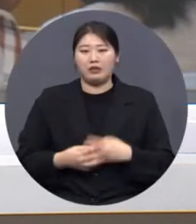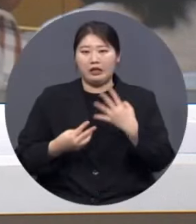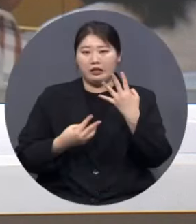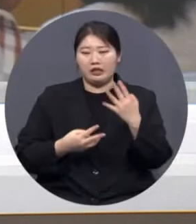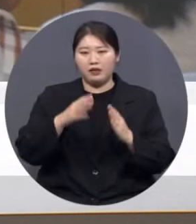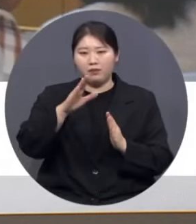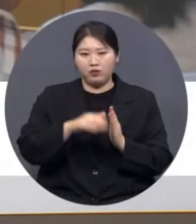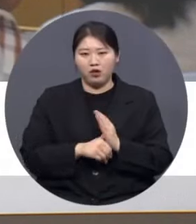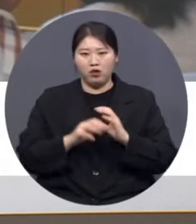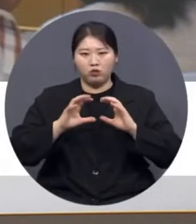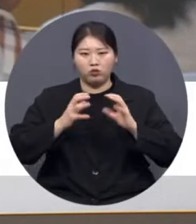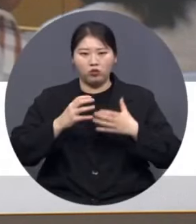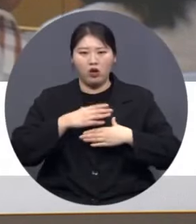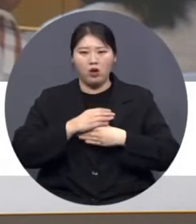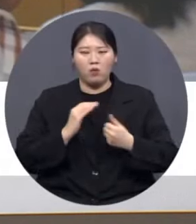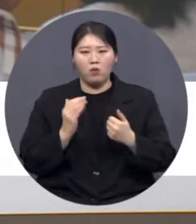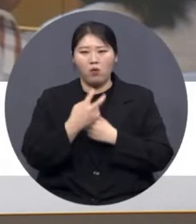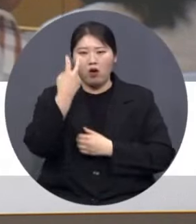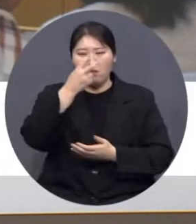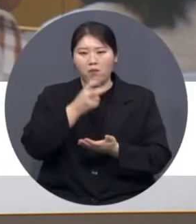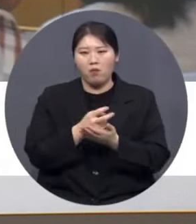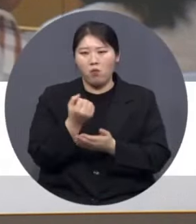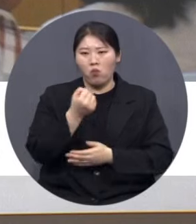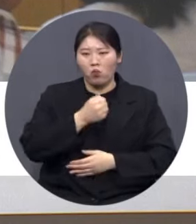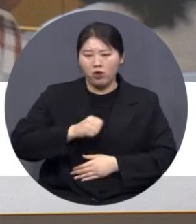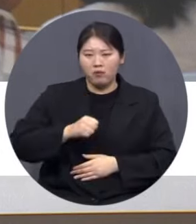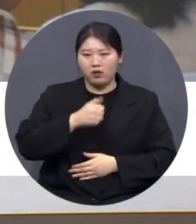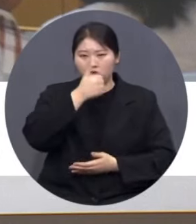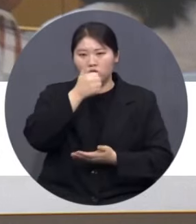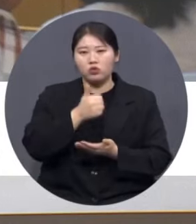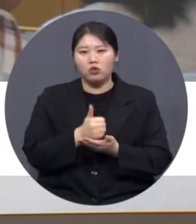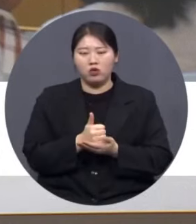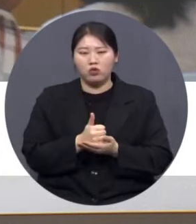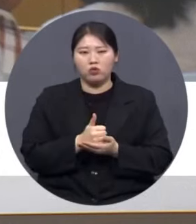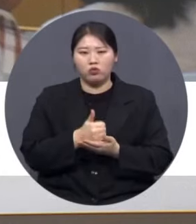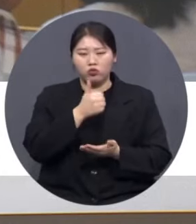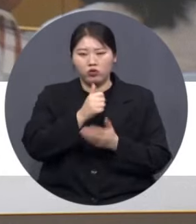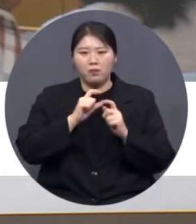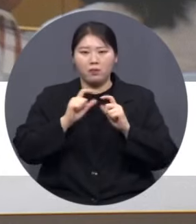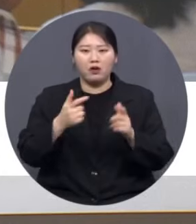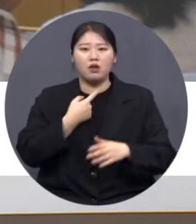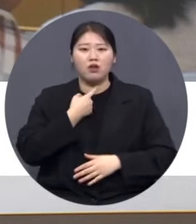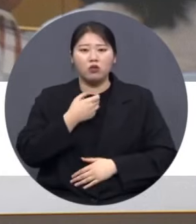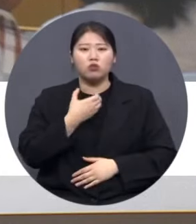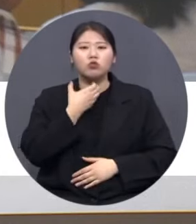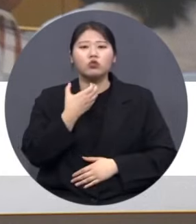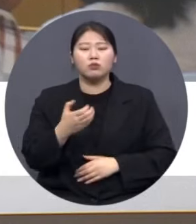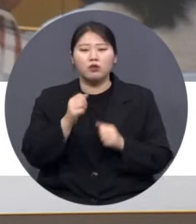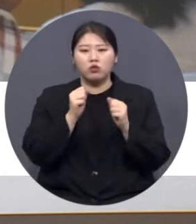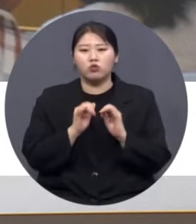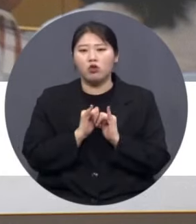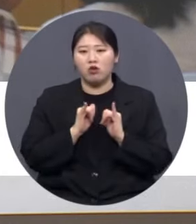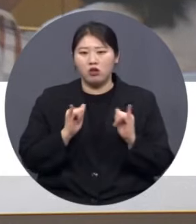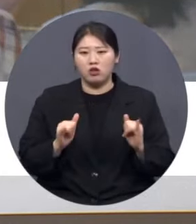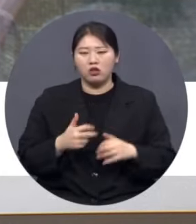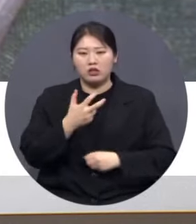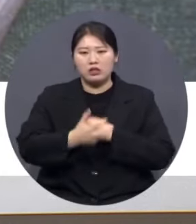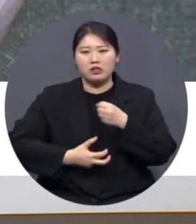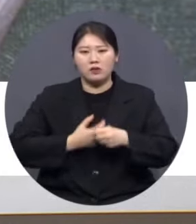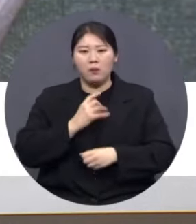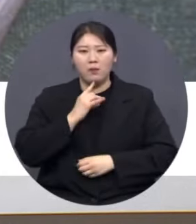4.3 당시 국가보안법 위반과 내란죄로 유죄를 받았던 90대 생존 수영인이 70여 년 만에